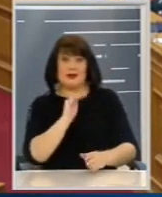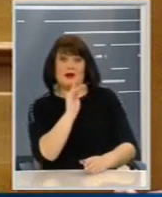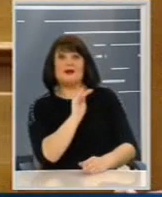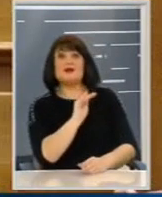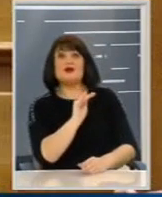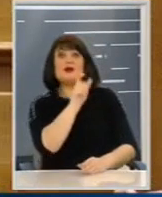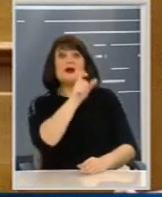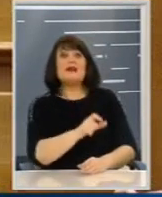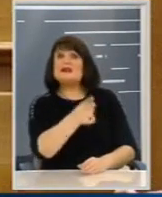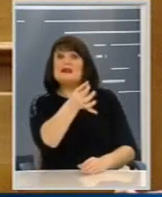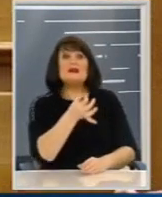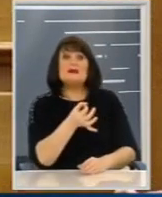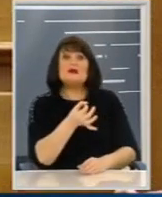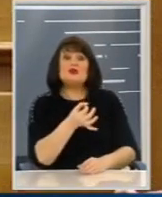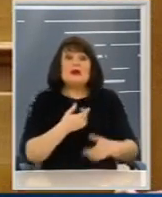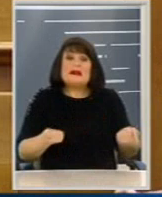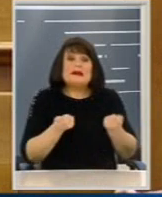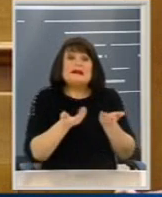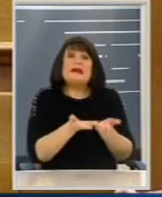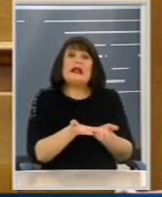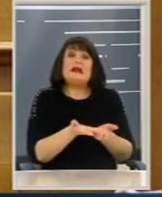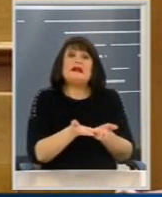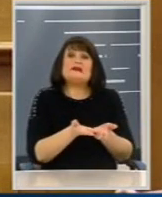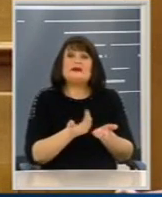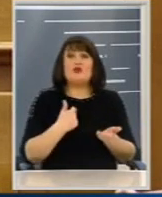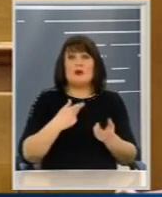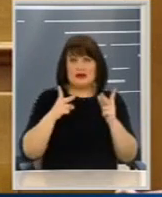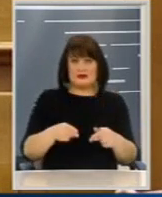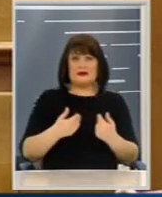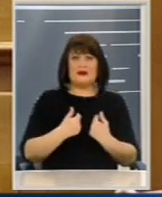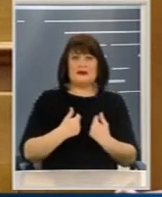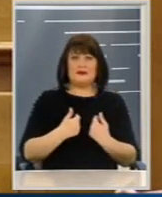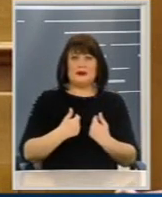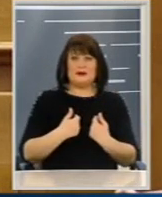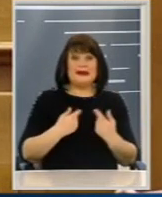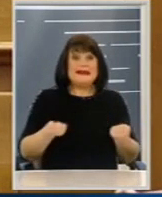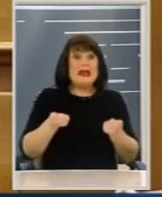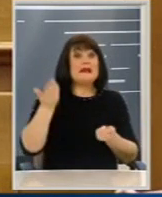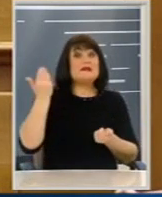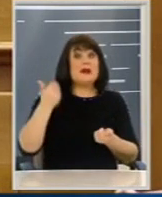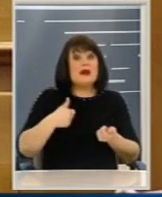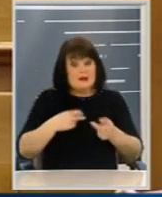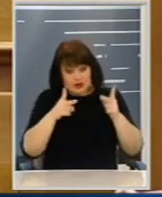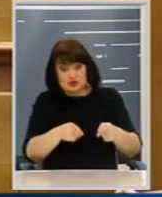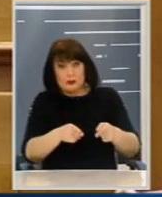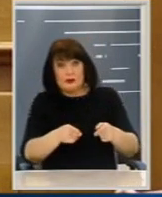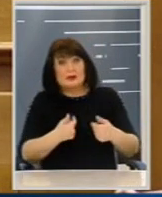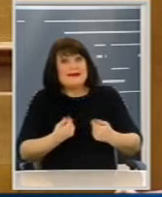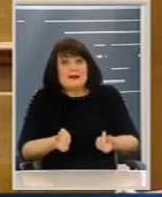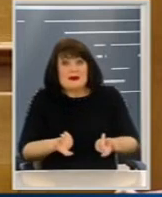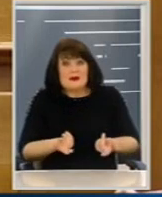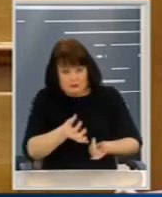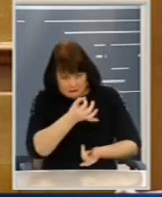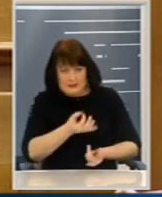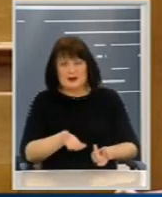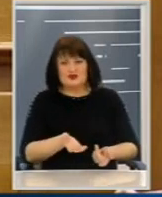κάνατε εσείς που αυτή η κυβέρνηση σταμάτησε ξαφνικά να κάνει όταν εξελέγει.